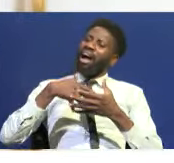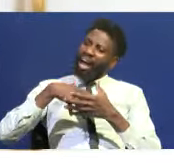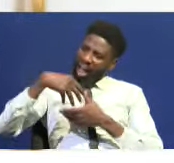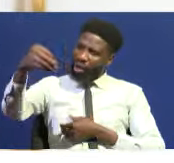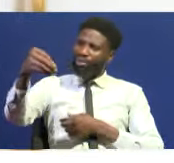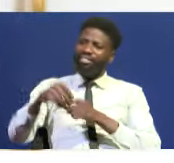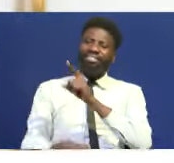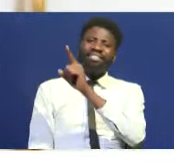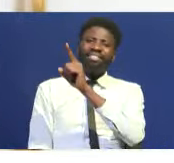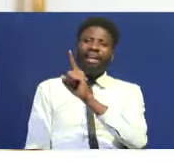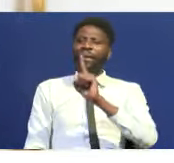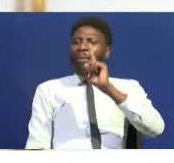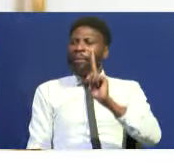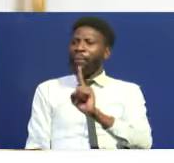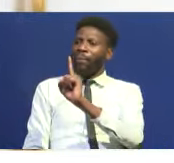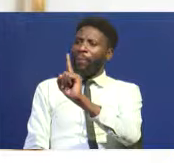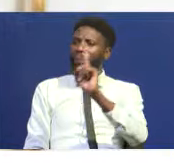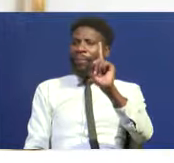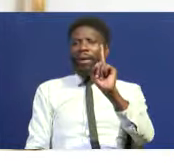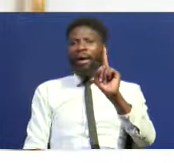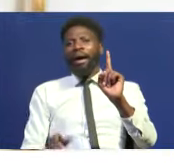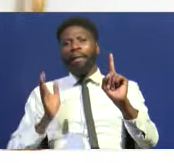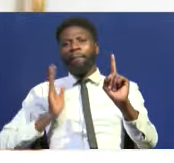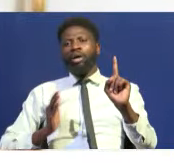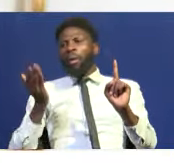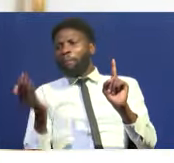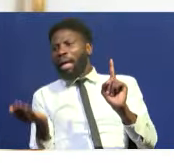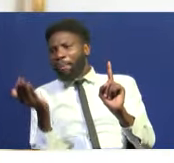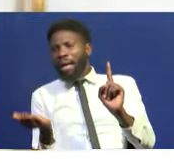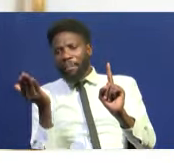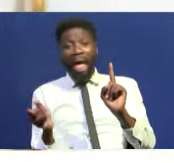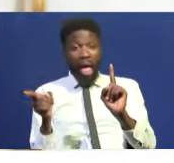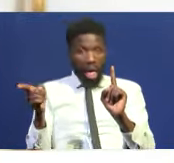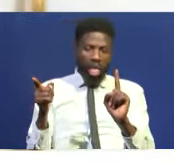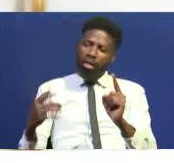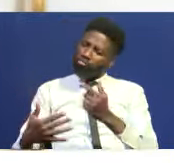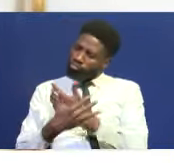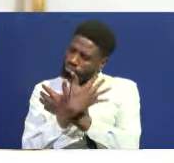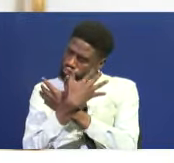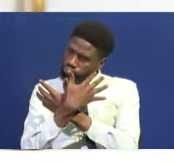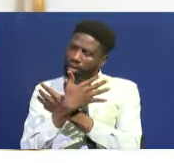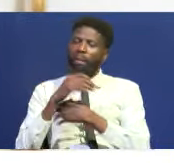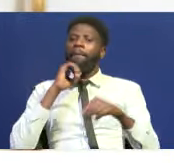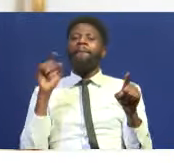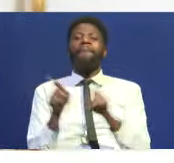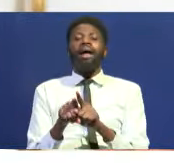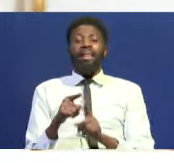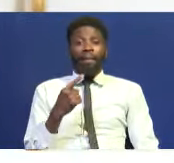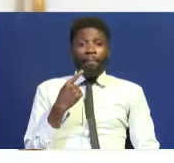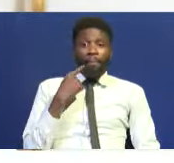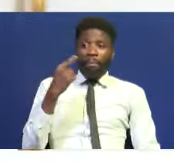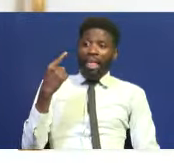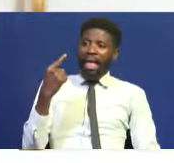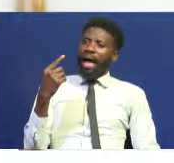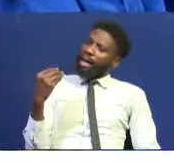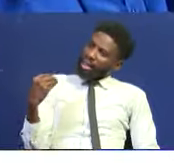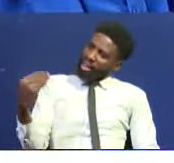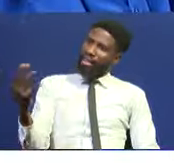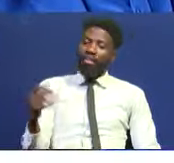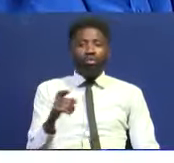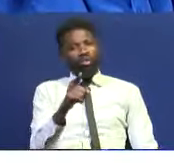him, call him your brother, give him 100 shillings, and I tell you, you'll be very much